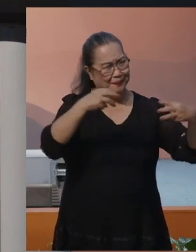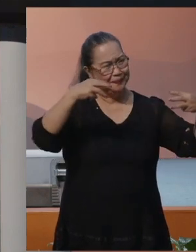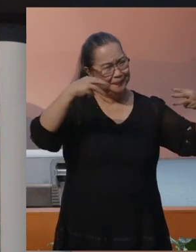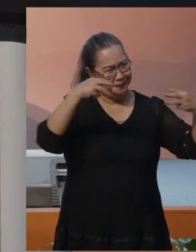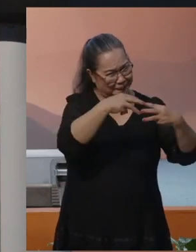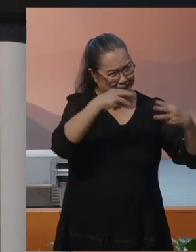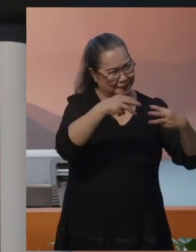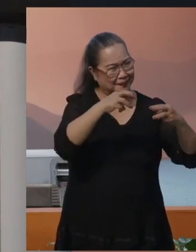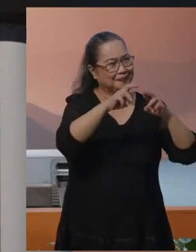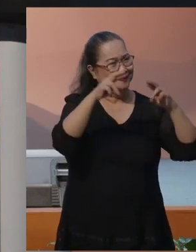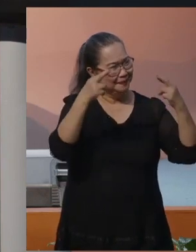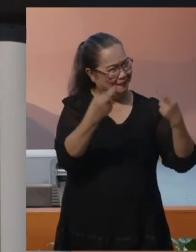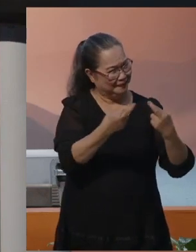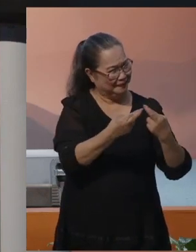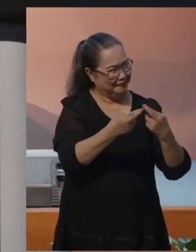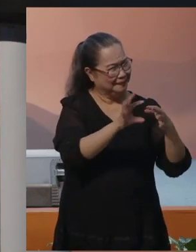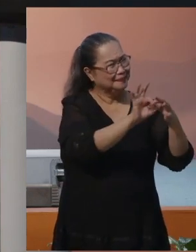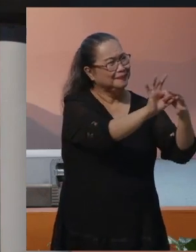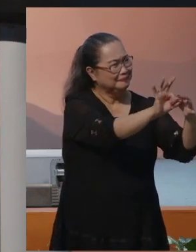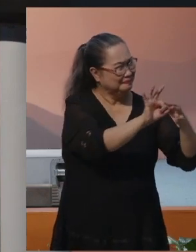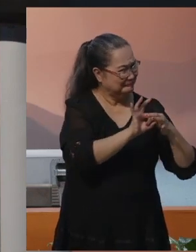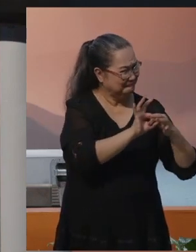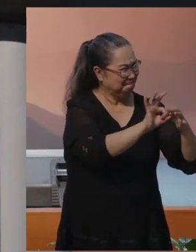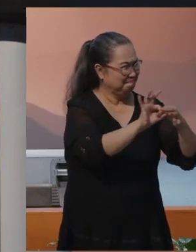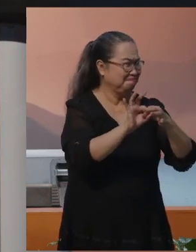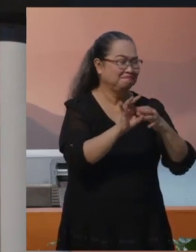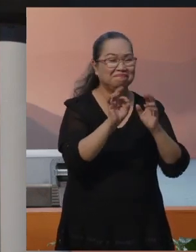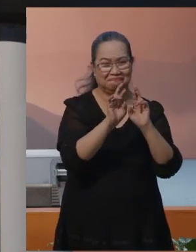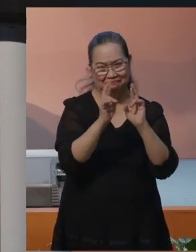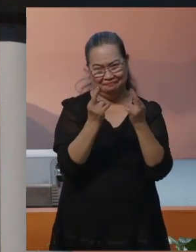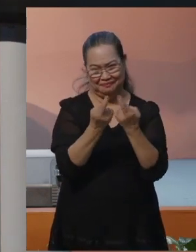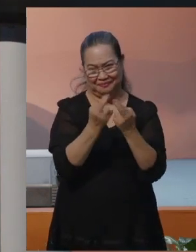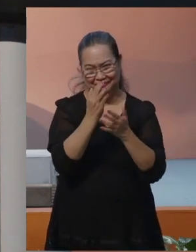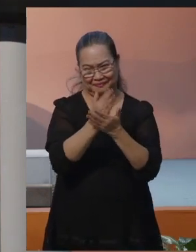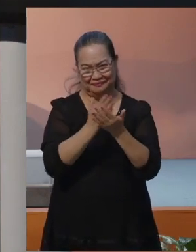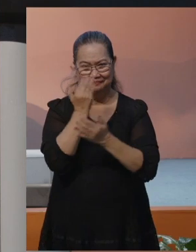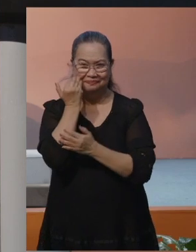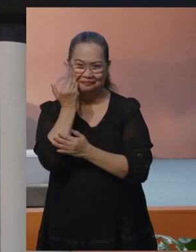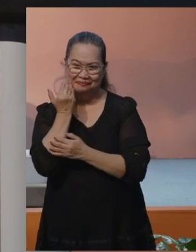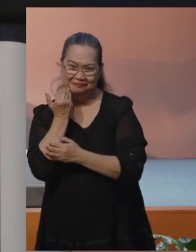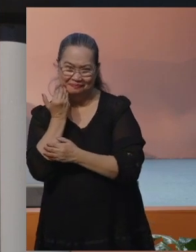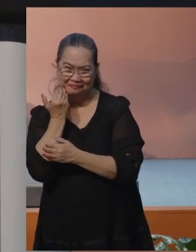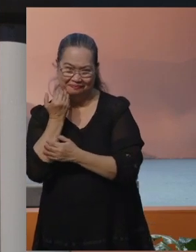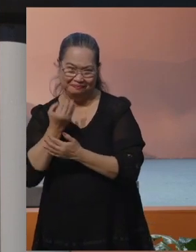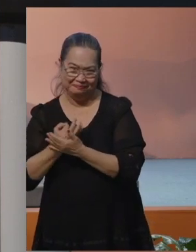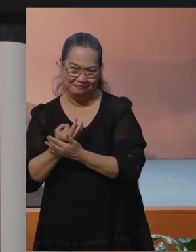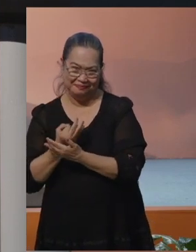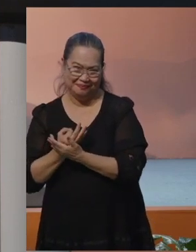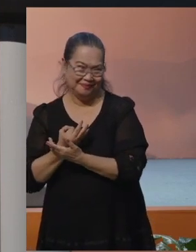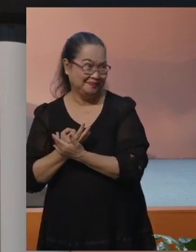mga paghihirap sa mga kaugnayan ninyo, siguro kakulangan sa inyong tinatangkilik,